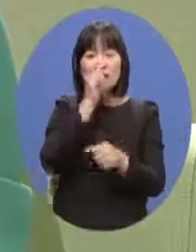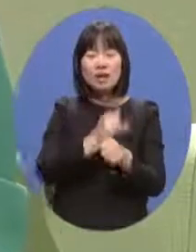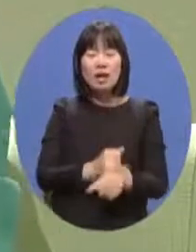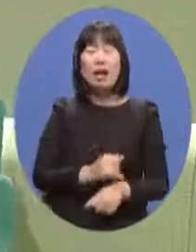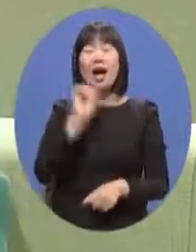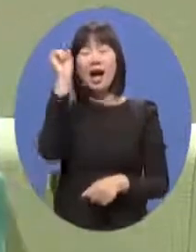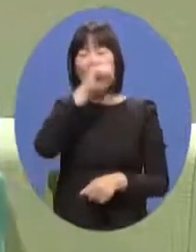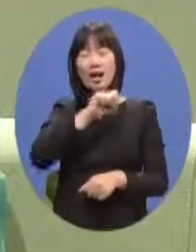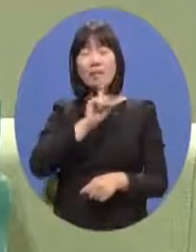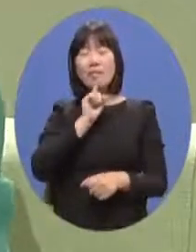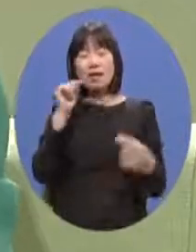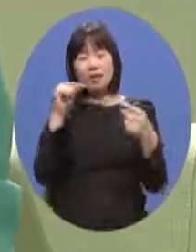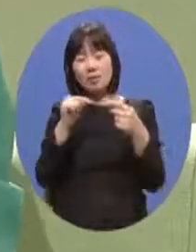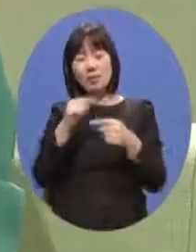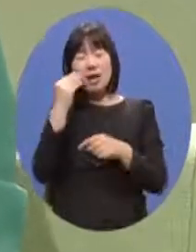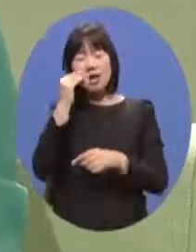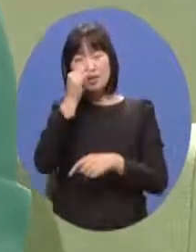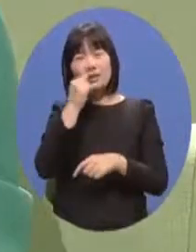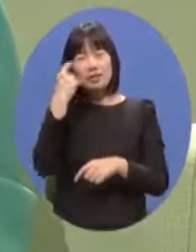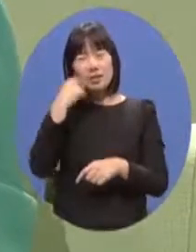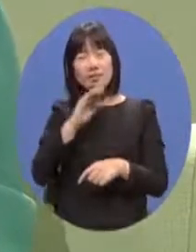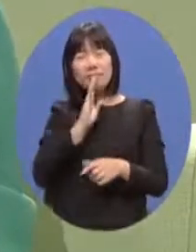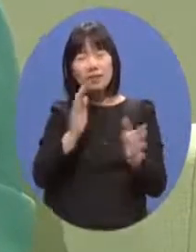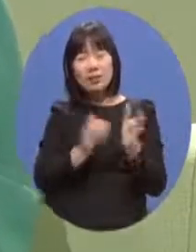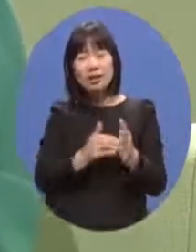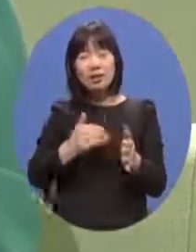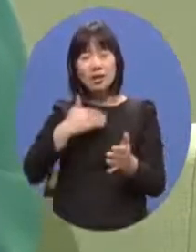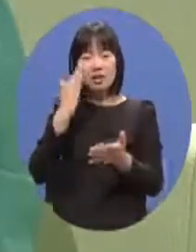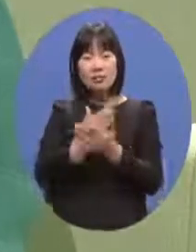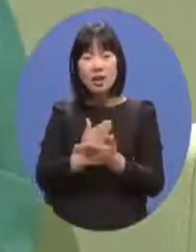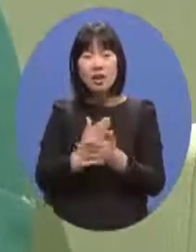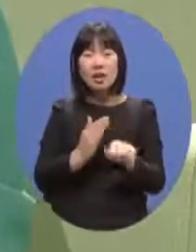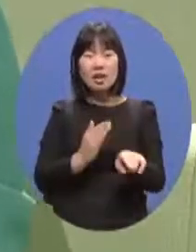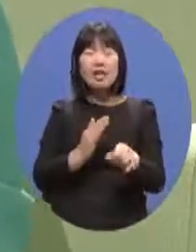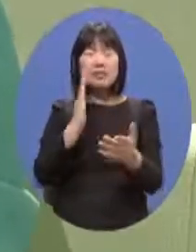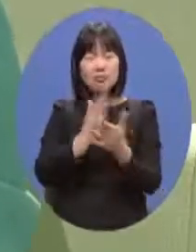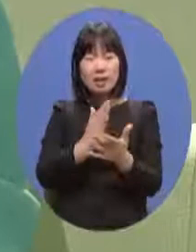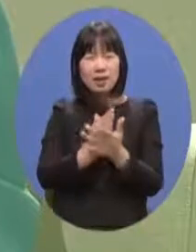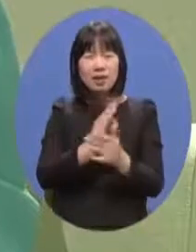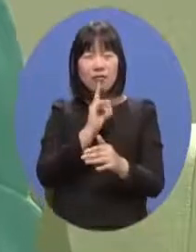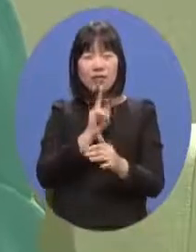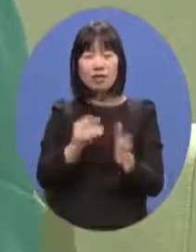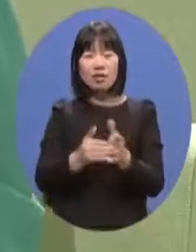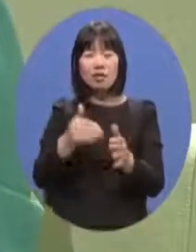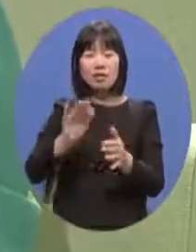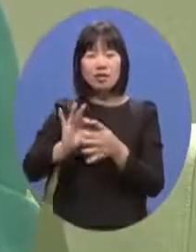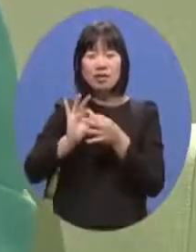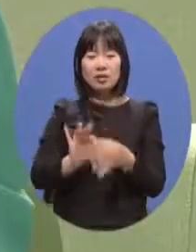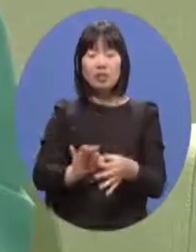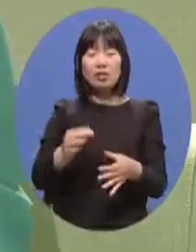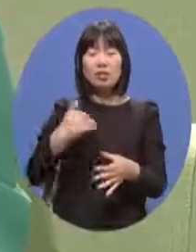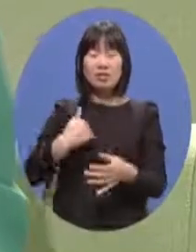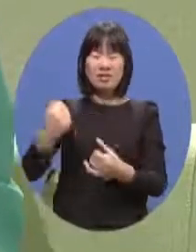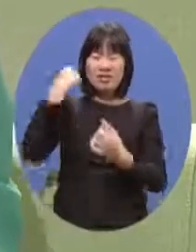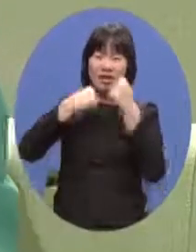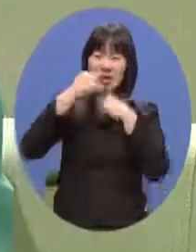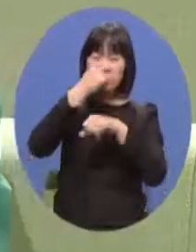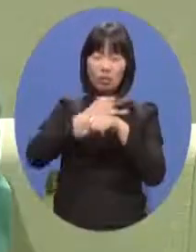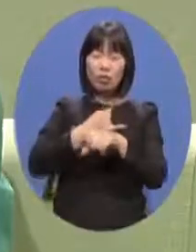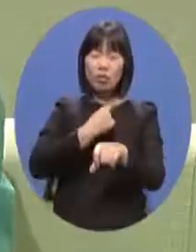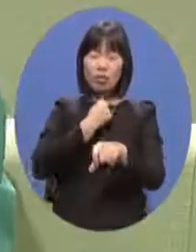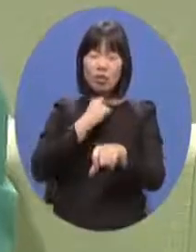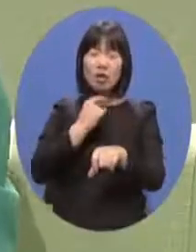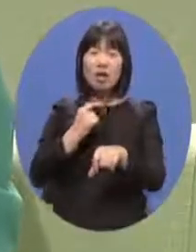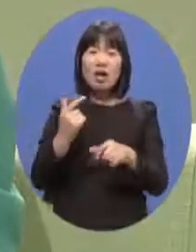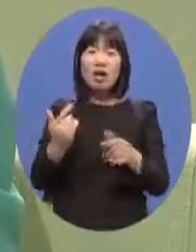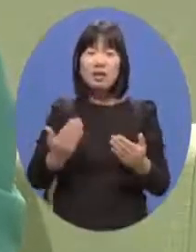아 말이 통하는구나라고 느끼는데 내가 하지 마! 하면 하지 말라고! 이렇게 말했는데 걔가 계속 자를 때리거나 아니면은 자기가